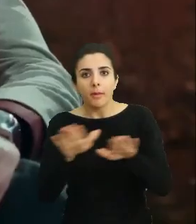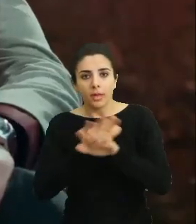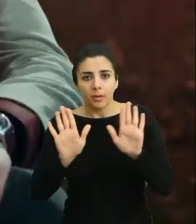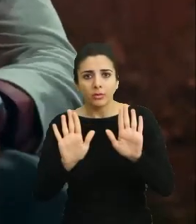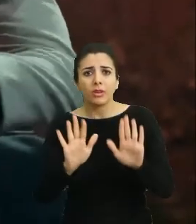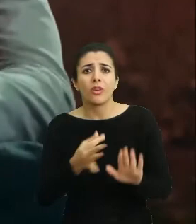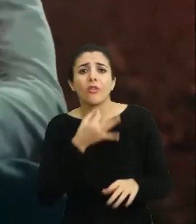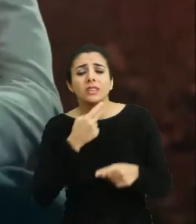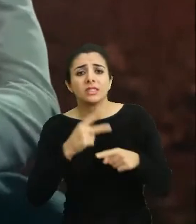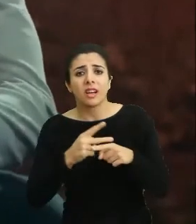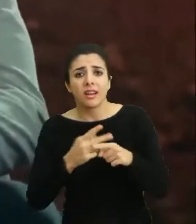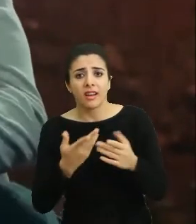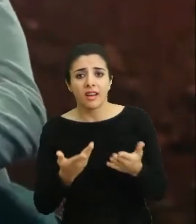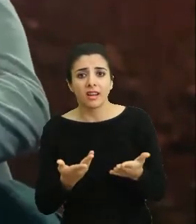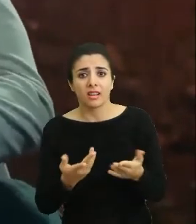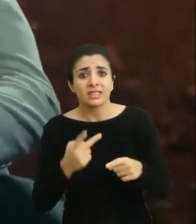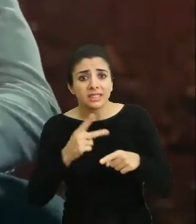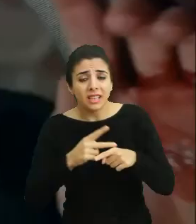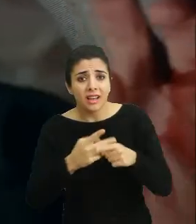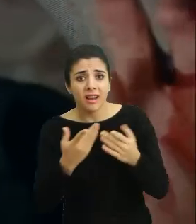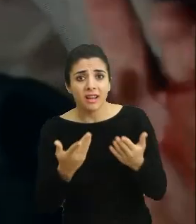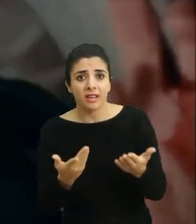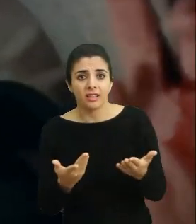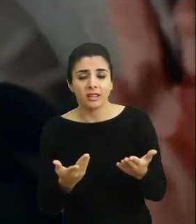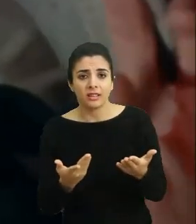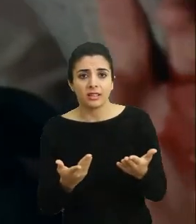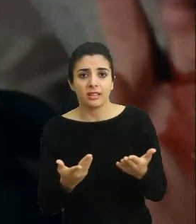arkadaşım. Zehra. Zehra.